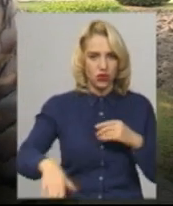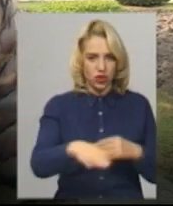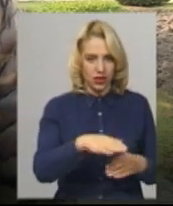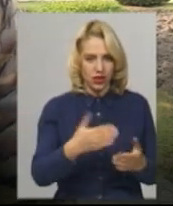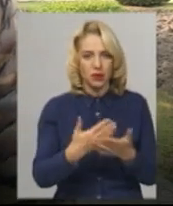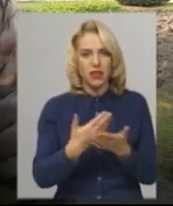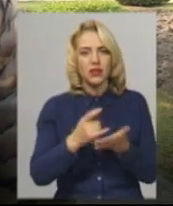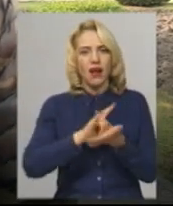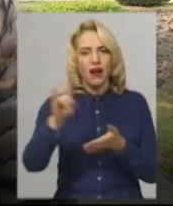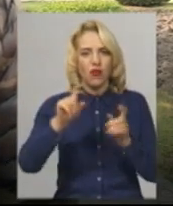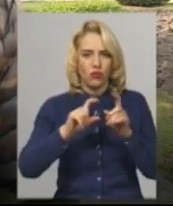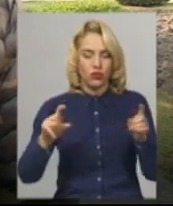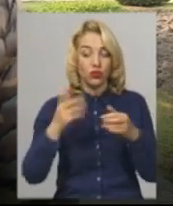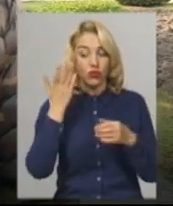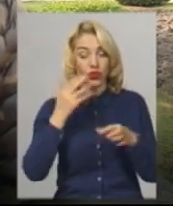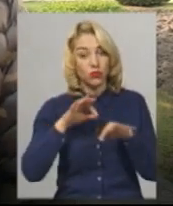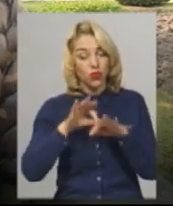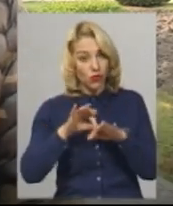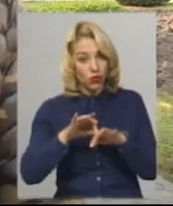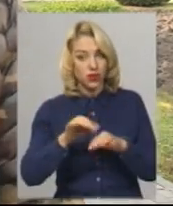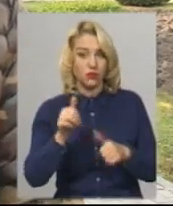проводимо змагання, в нас відводиться для цього